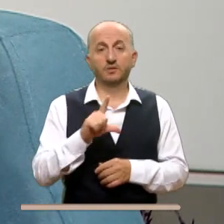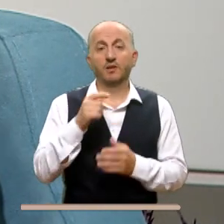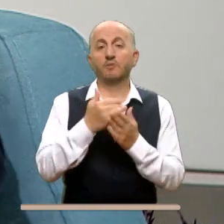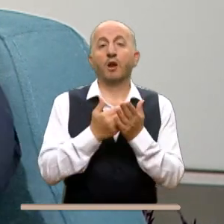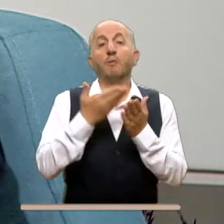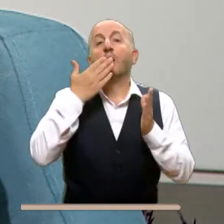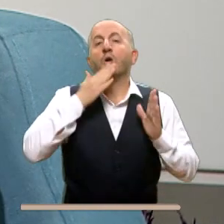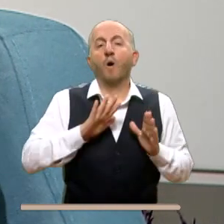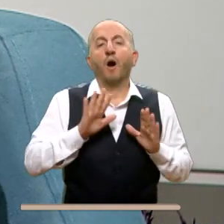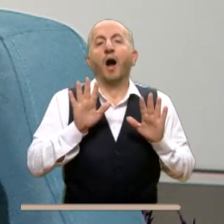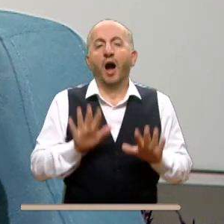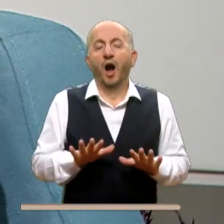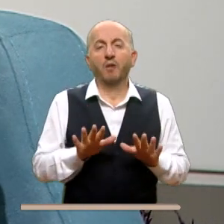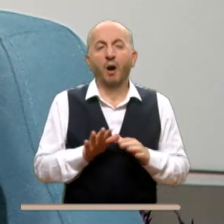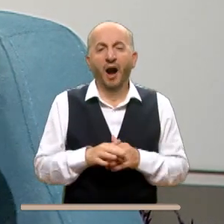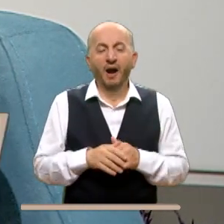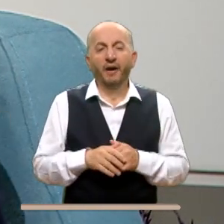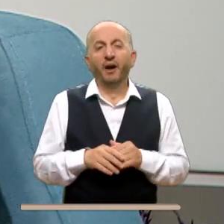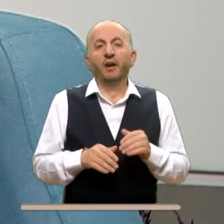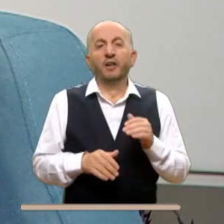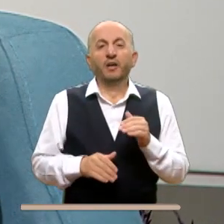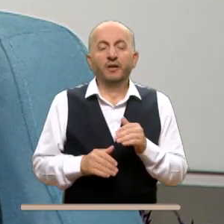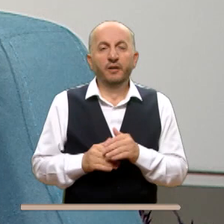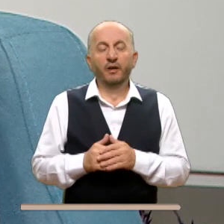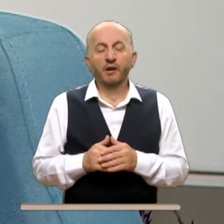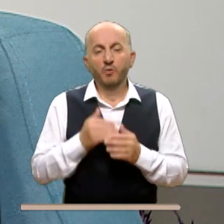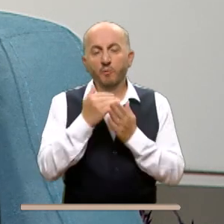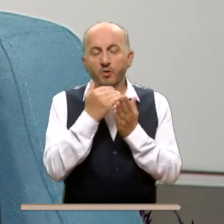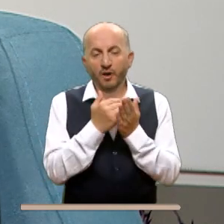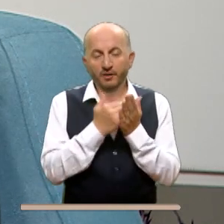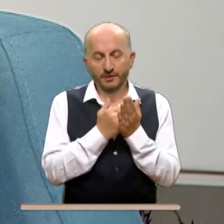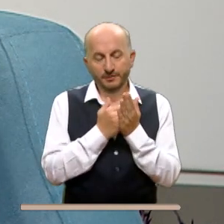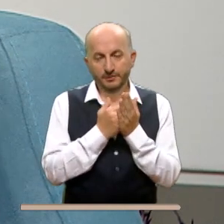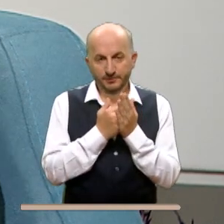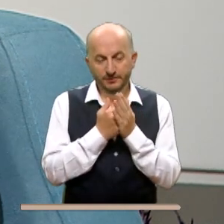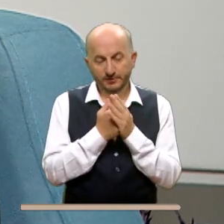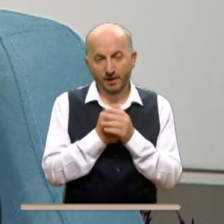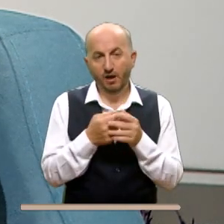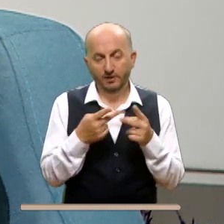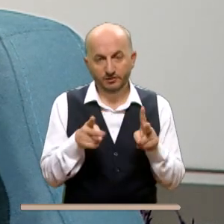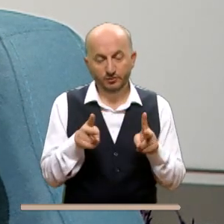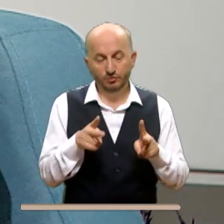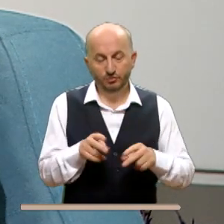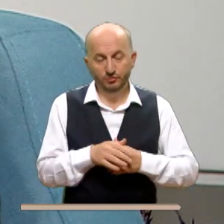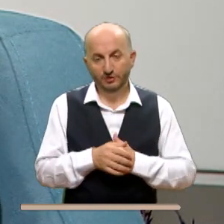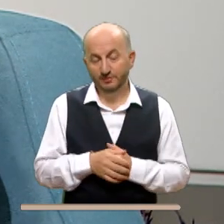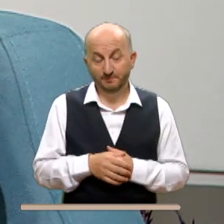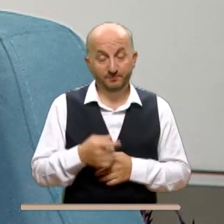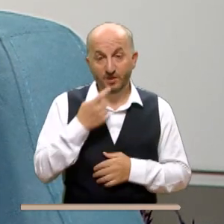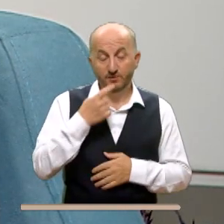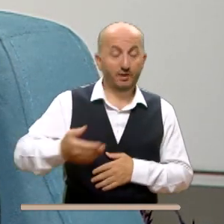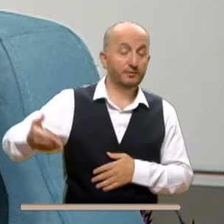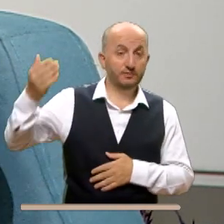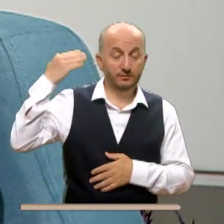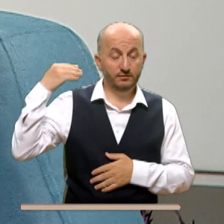ama biz interdisipliner programlar olarak bu programlarımızı da açmış durumdayız. Geçen yıldan